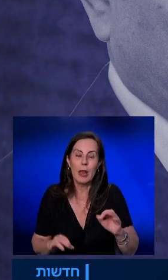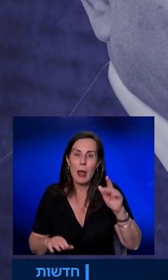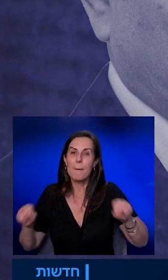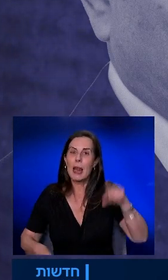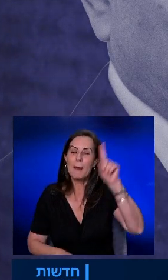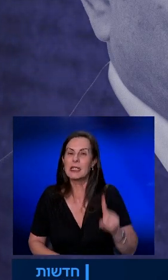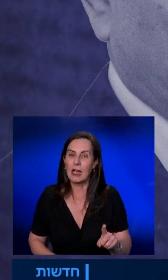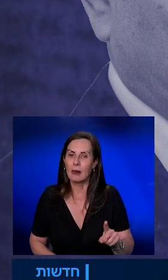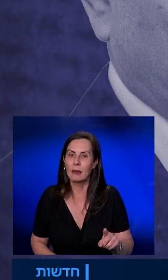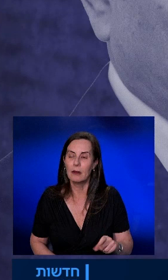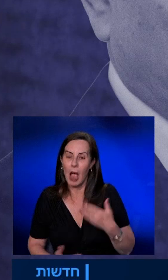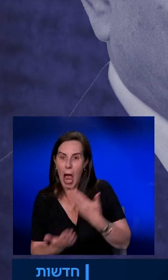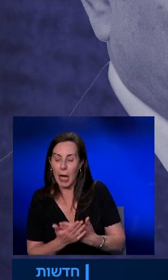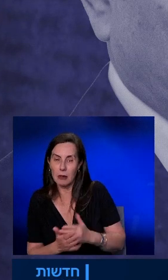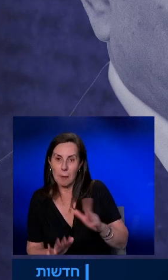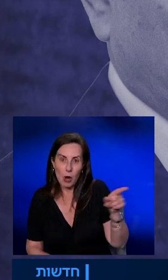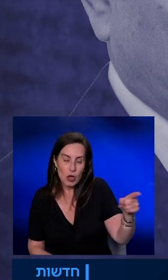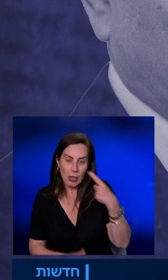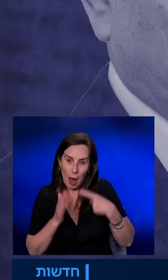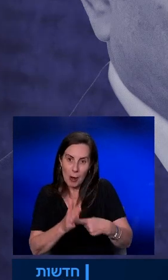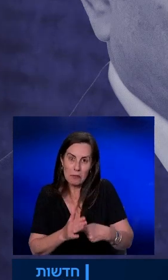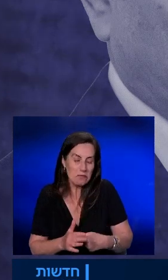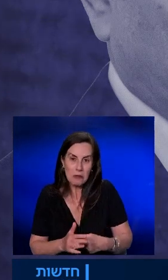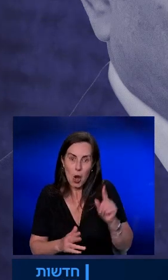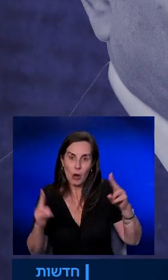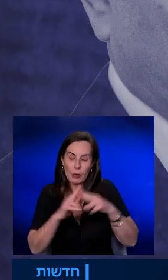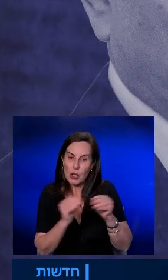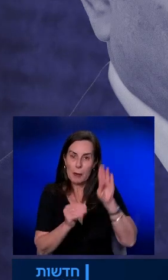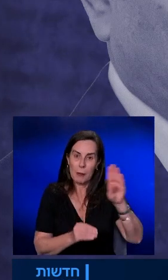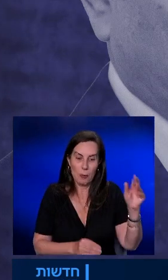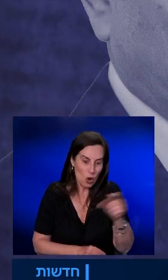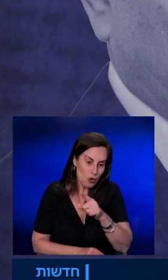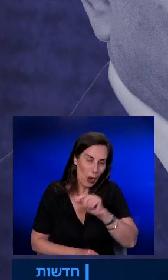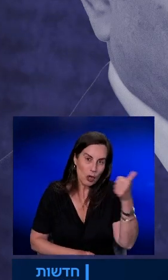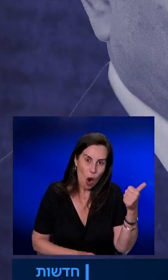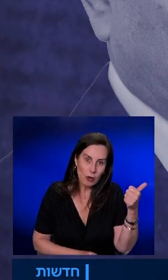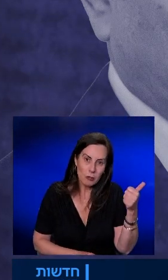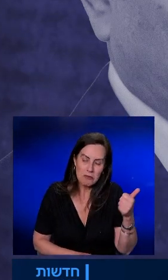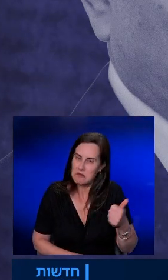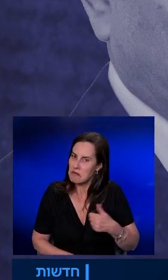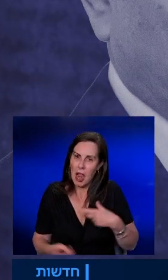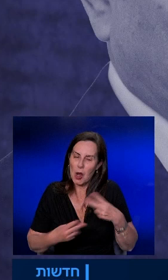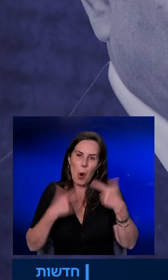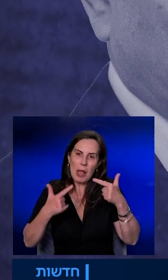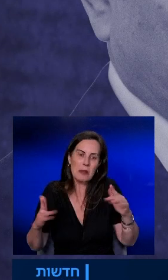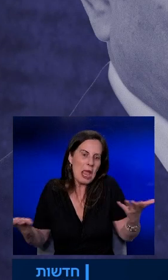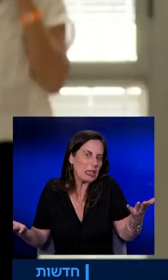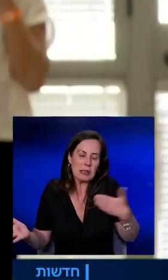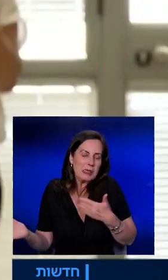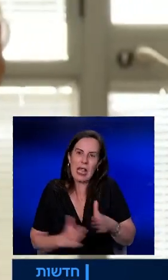עליה. פילבר, לפי מה שאתה מראה, כנראה לא נפגשתי עם נתניהו בשבוע הראשון, אין לי דרך להסביר איך זה